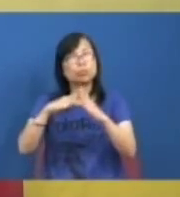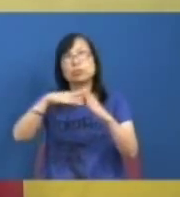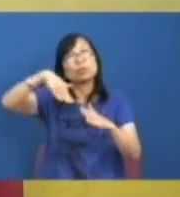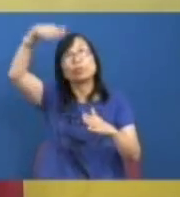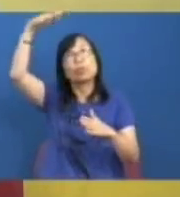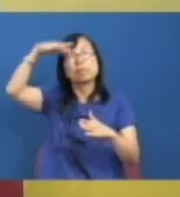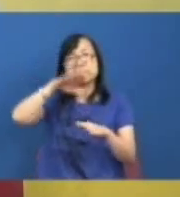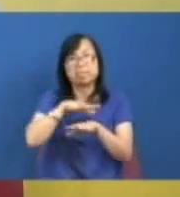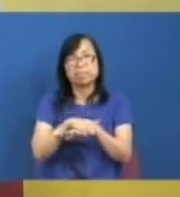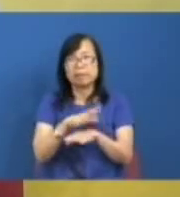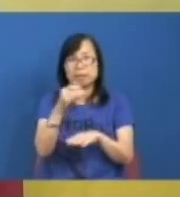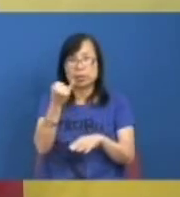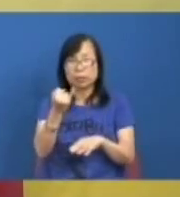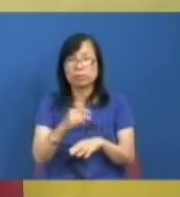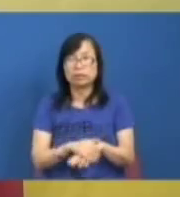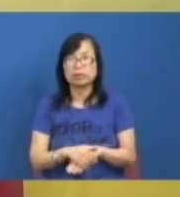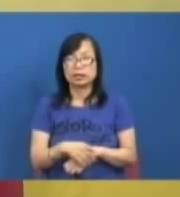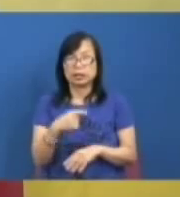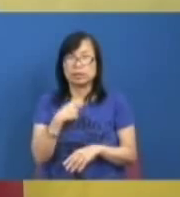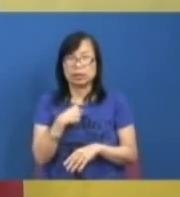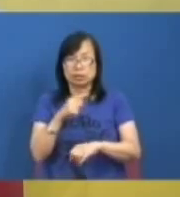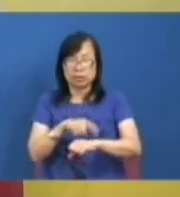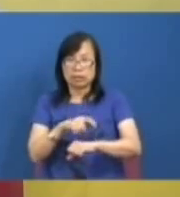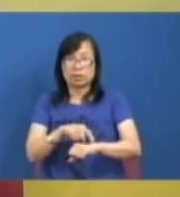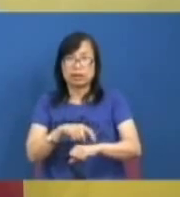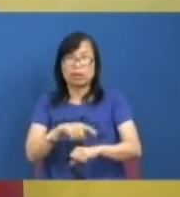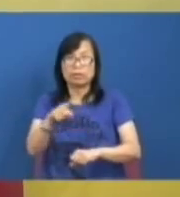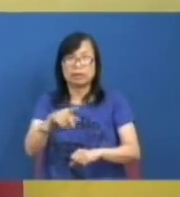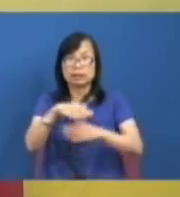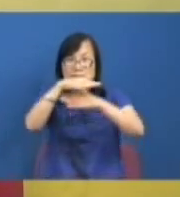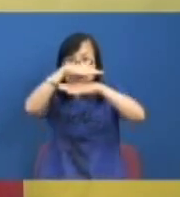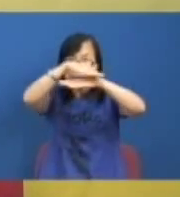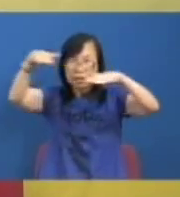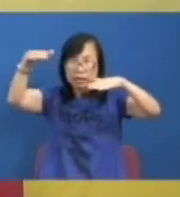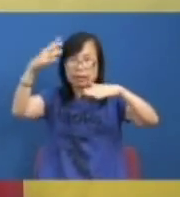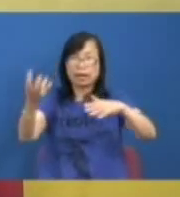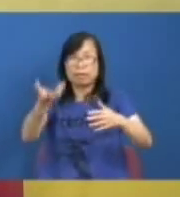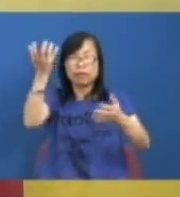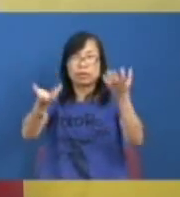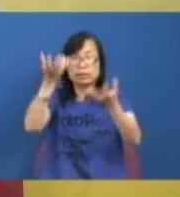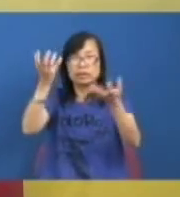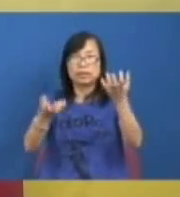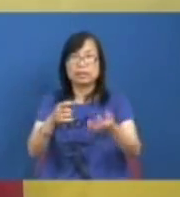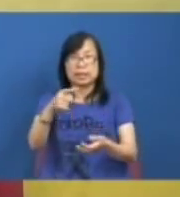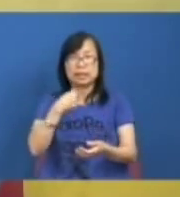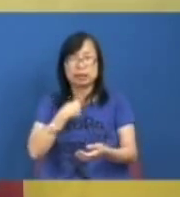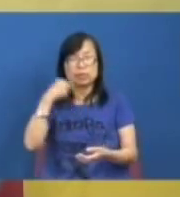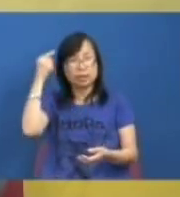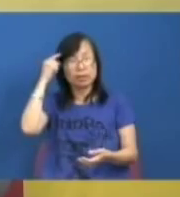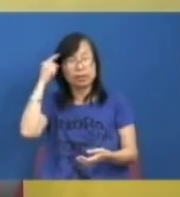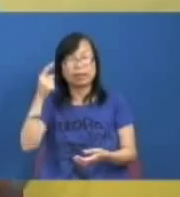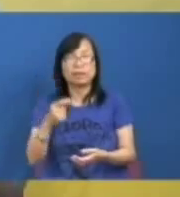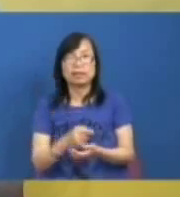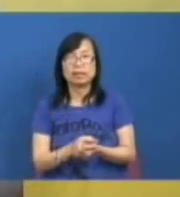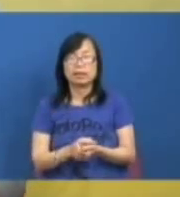好喎。 係啊， 嗱，你一你真係要自己適當理解一下自己個隔火層嗰個層數，咁你真係識避難喎，因為第一啦，